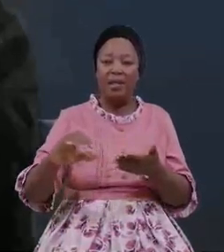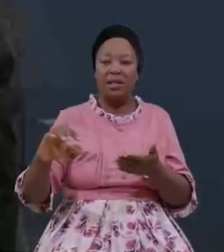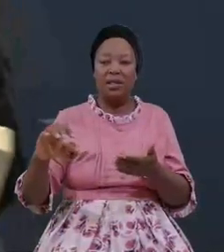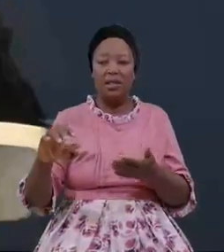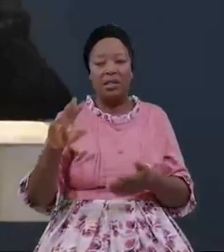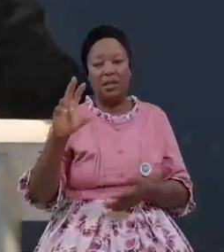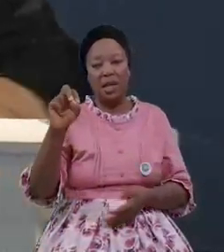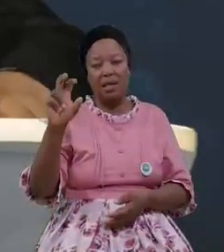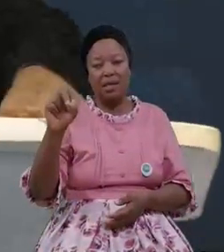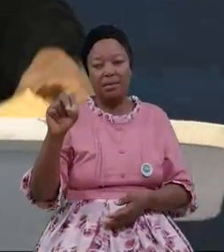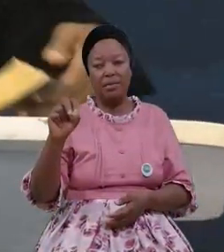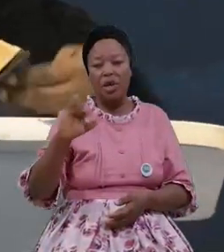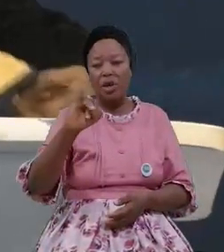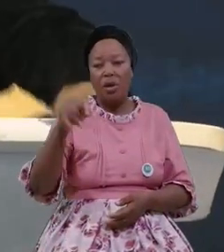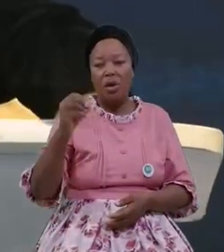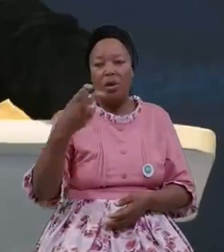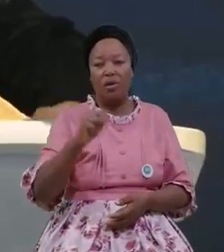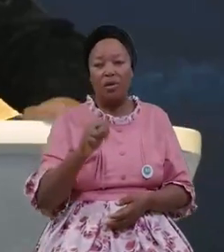verset 30